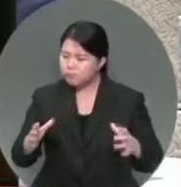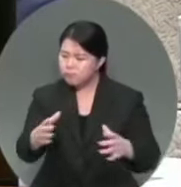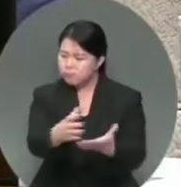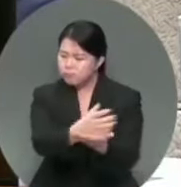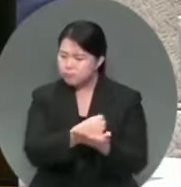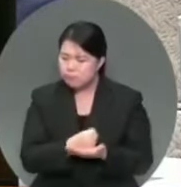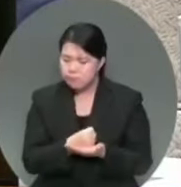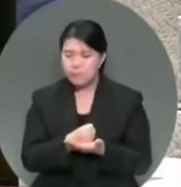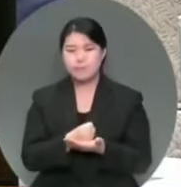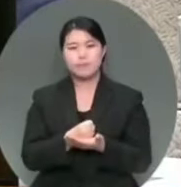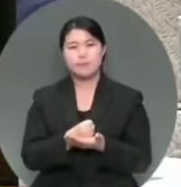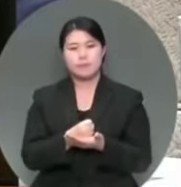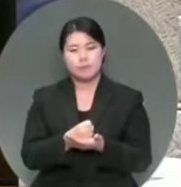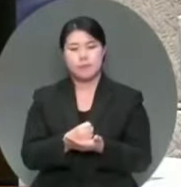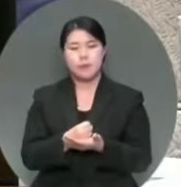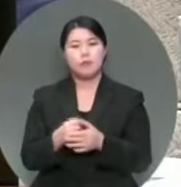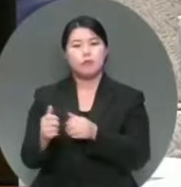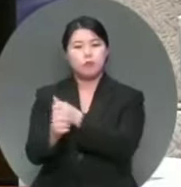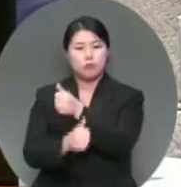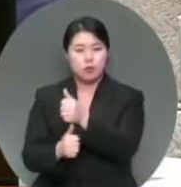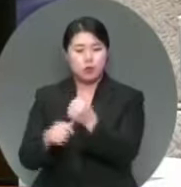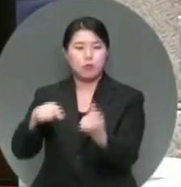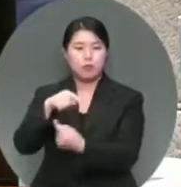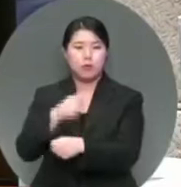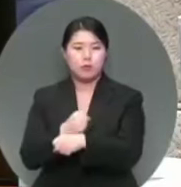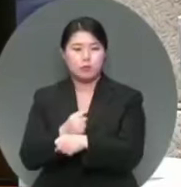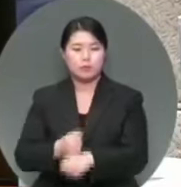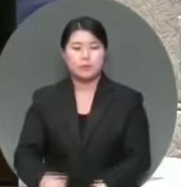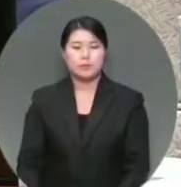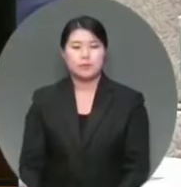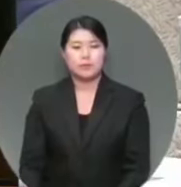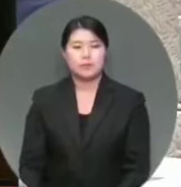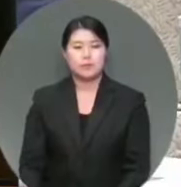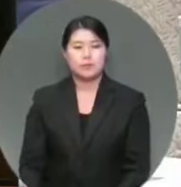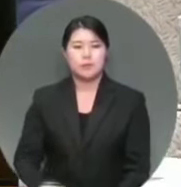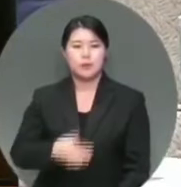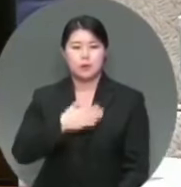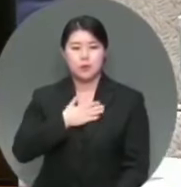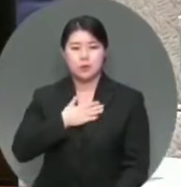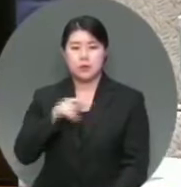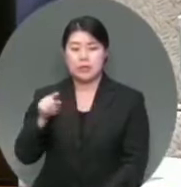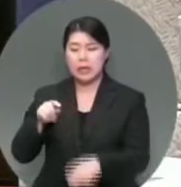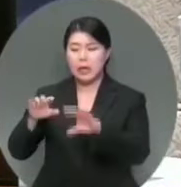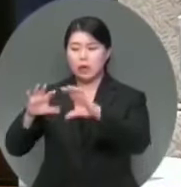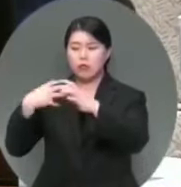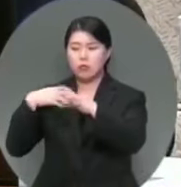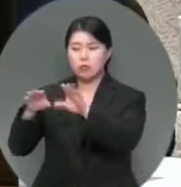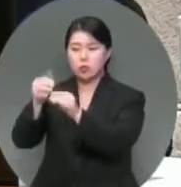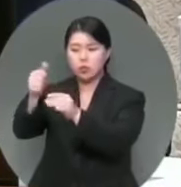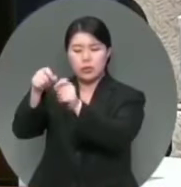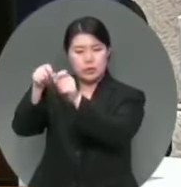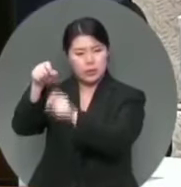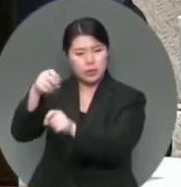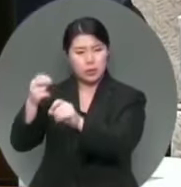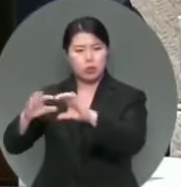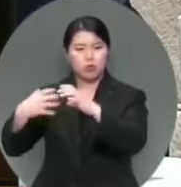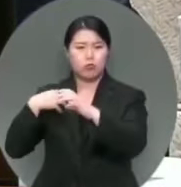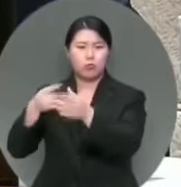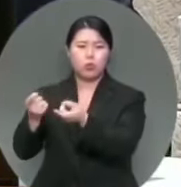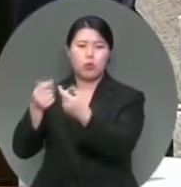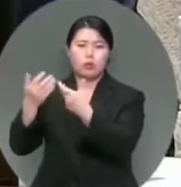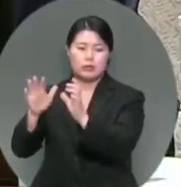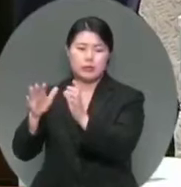들으면서 탄중위를 운영을 할 거다 이렇게. 아니, 저희가 저는 사실 이게 국무총리 산하이고 또 국무조정실에서 관여하는